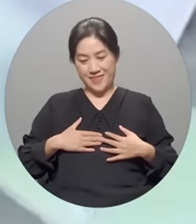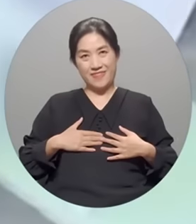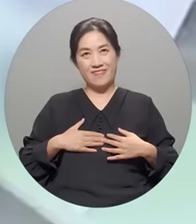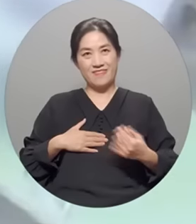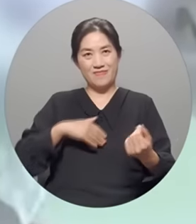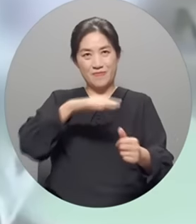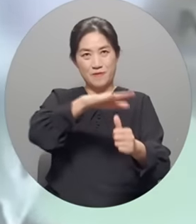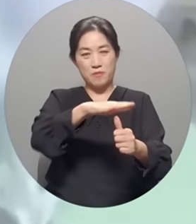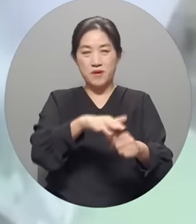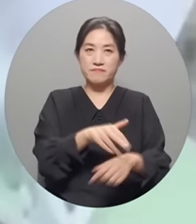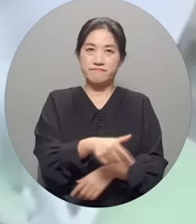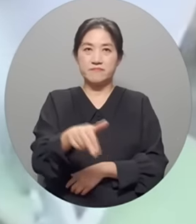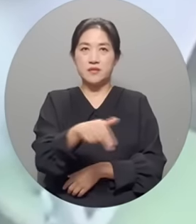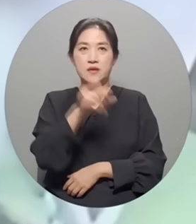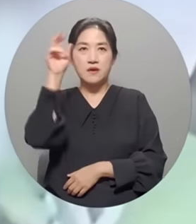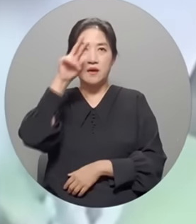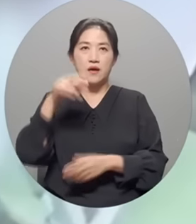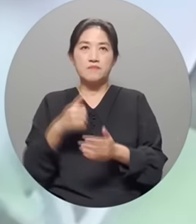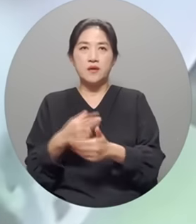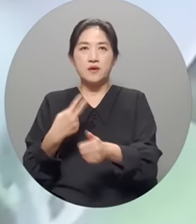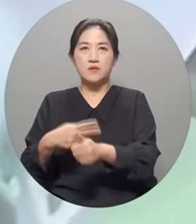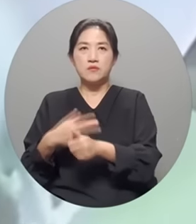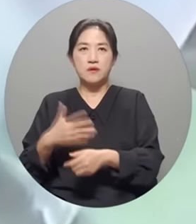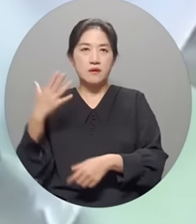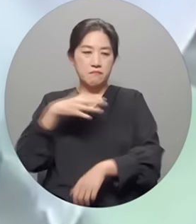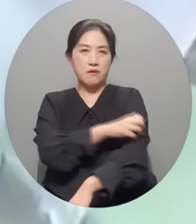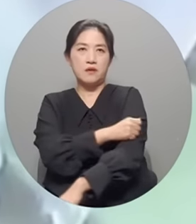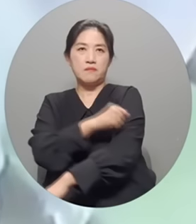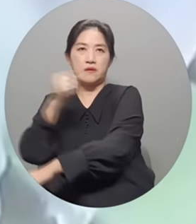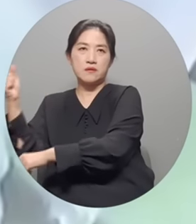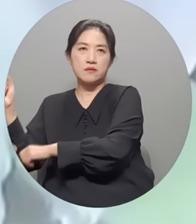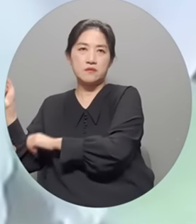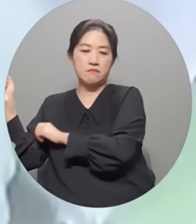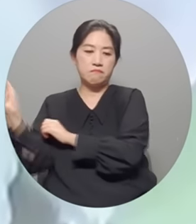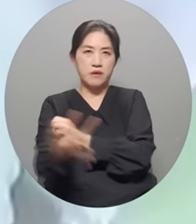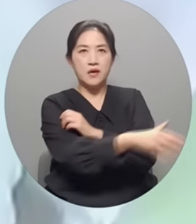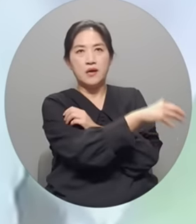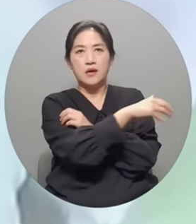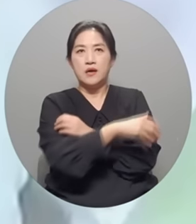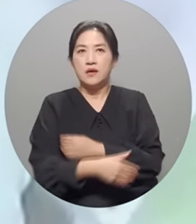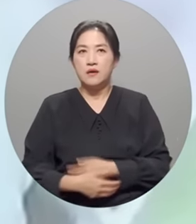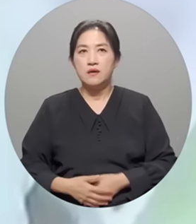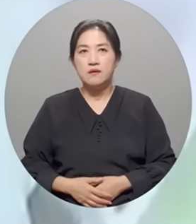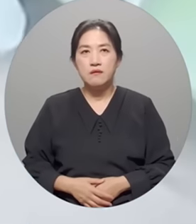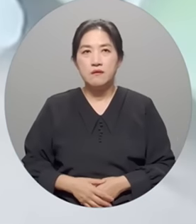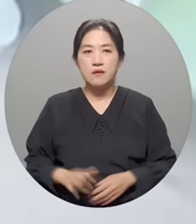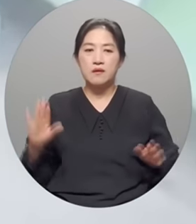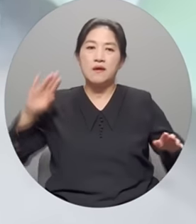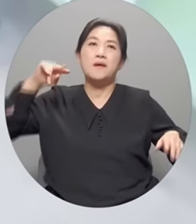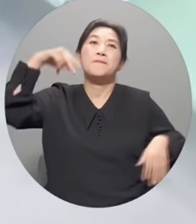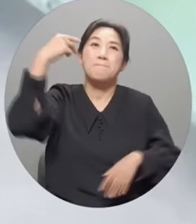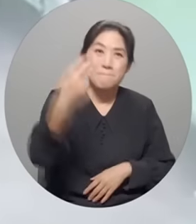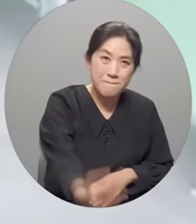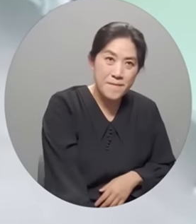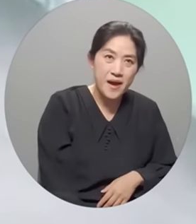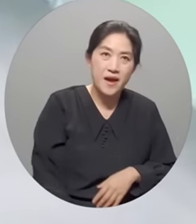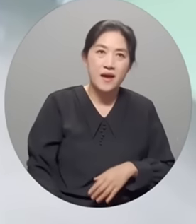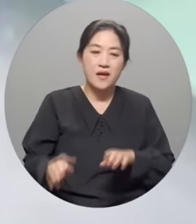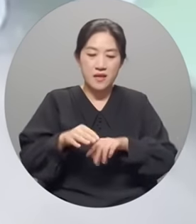아이가 서성이는데 갑자기 교사가 팔을 잡더니 그대로 바닥에 내팽개칩니다. 넘어진 아이는 책상